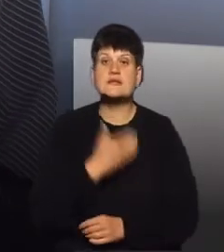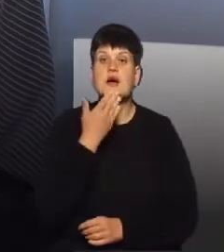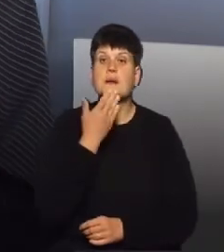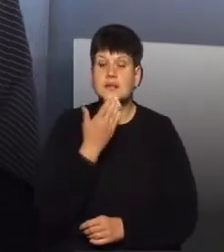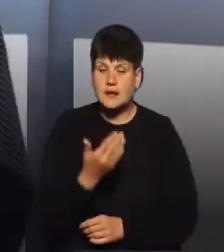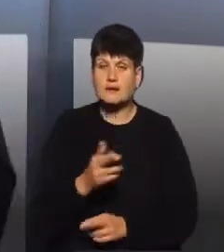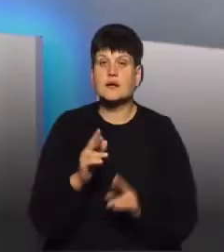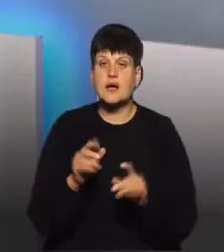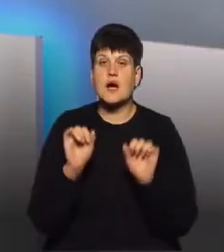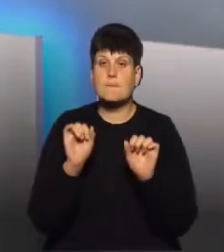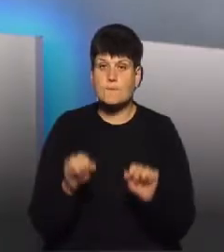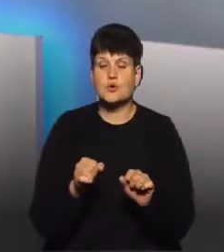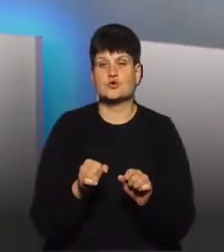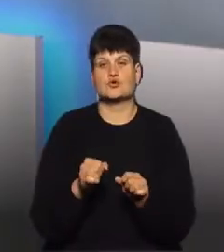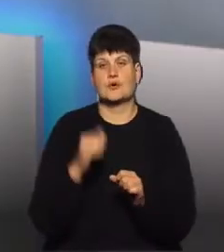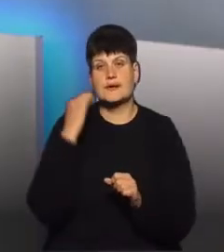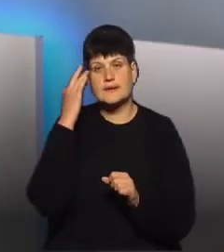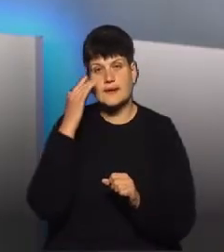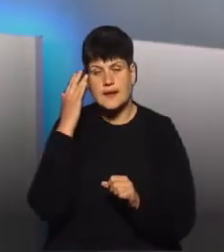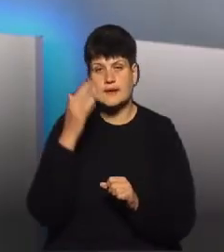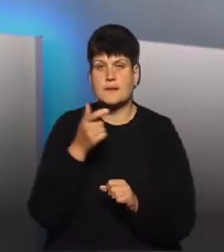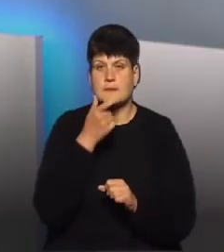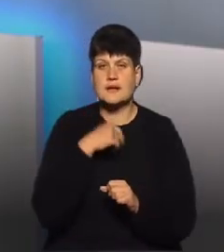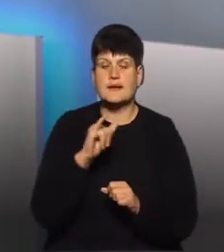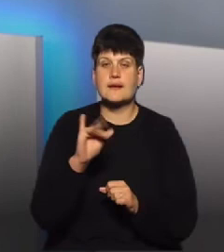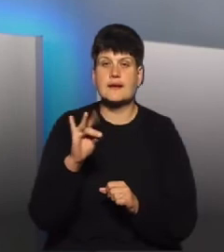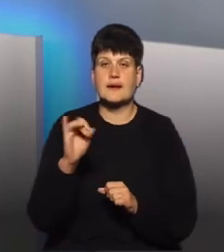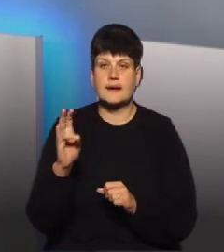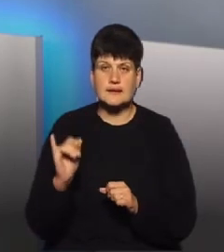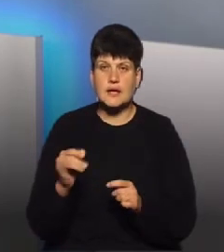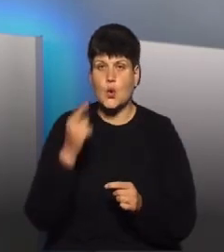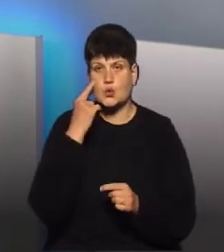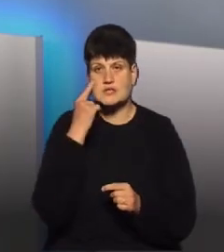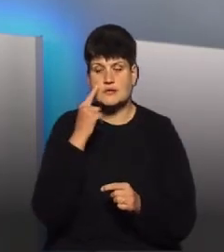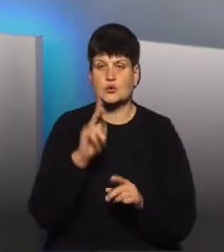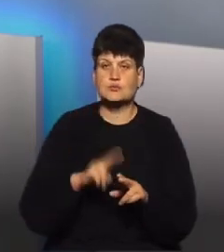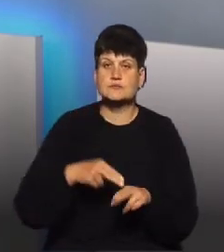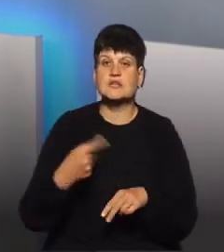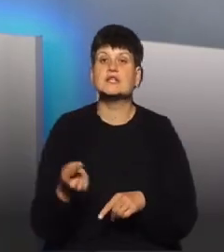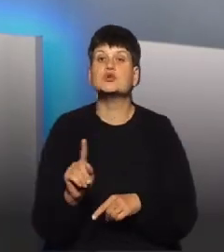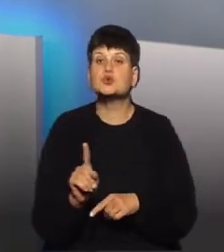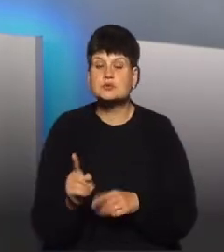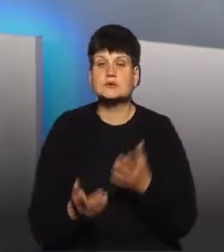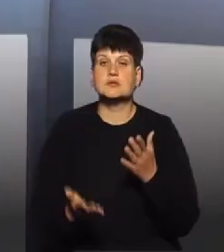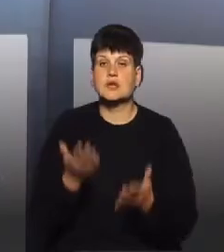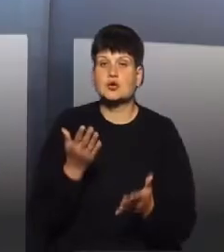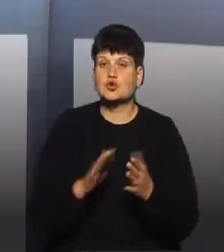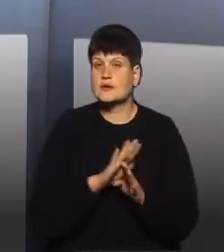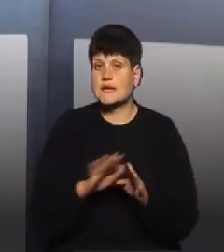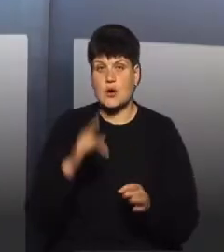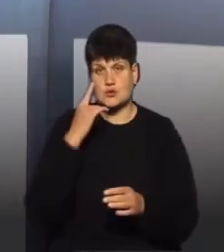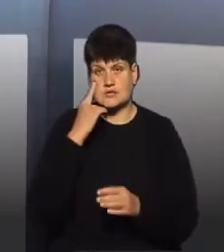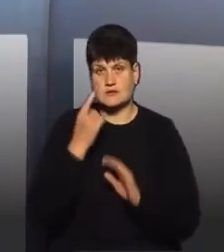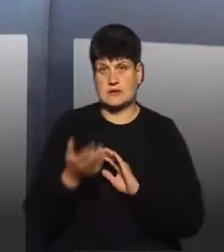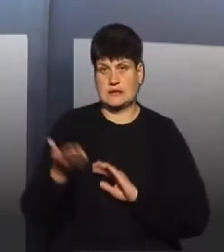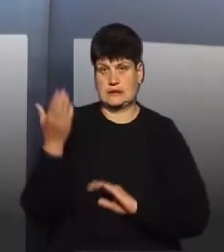пані ідеї пані Ірини оцінювати, якось там компенсовувати вам щось, якщо не оцінювали тоді цього майна? Чому не оцінювали?